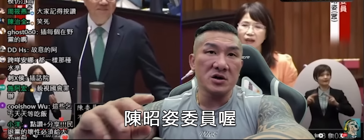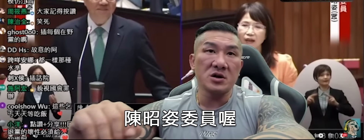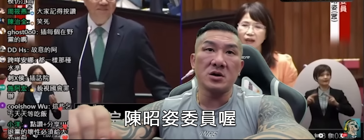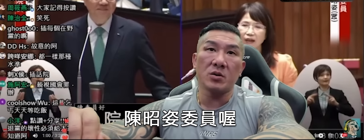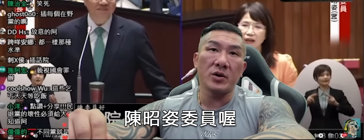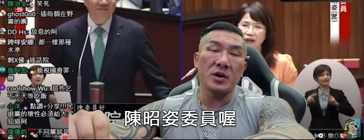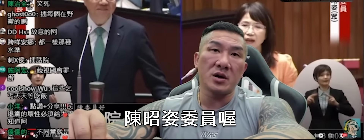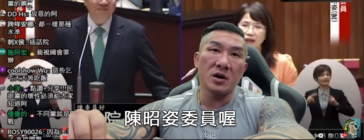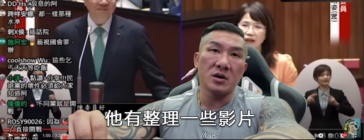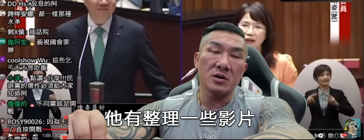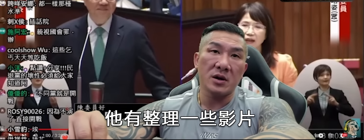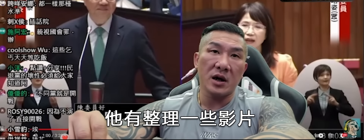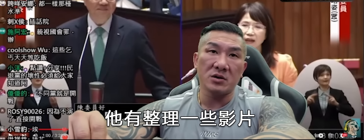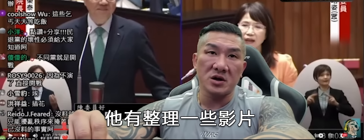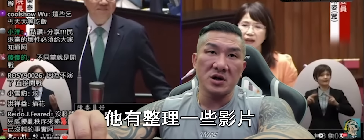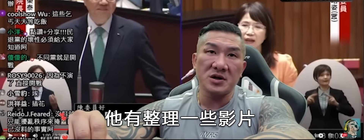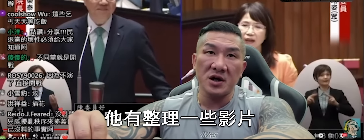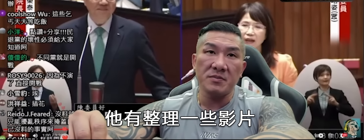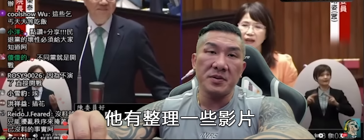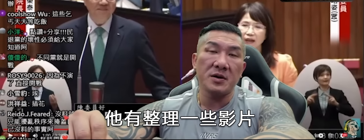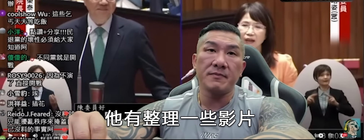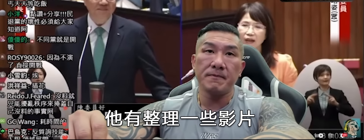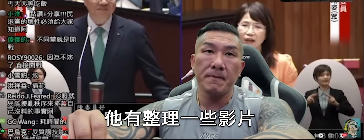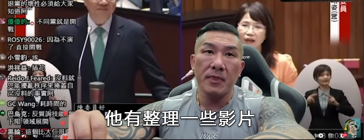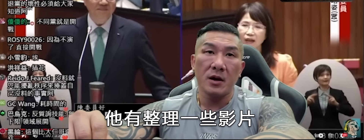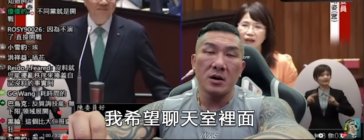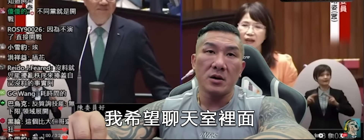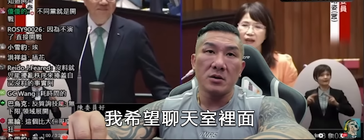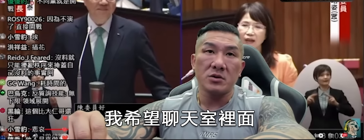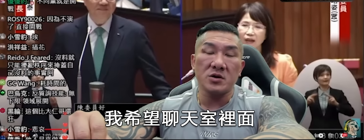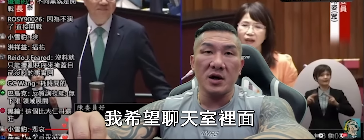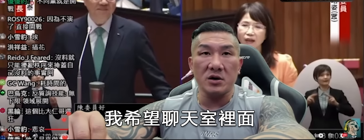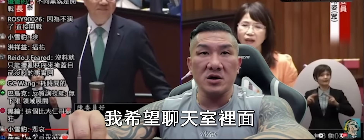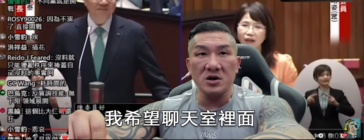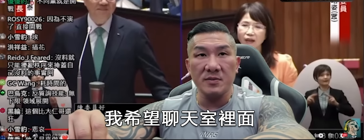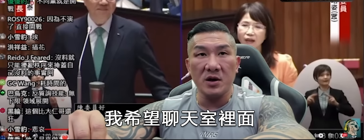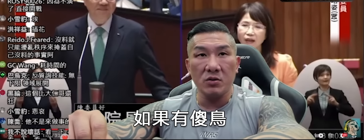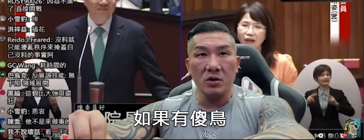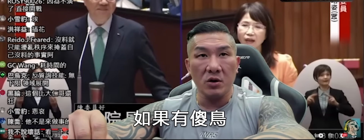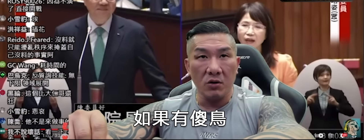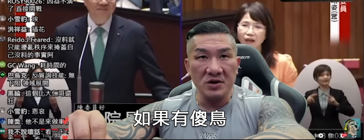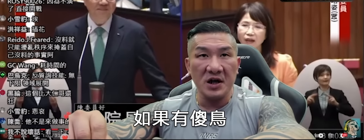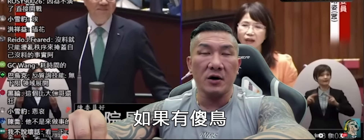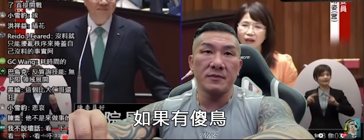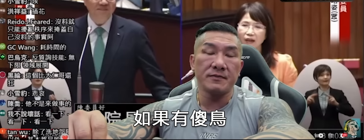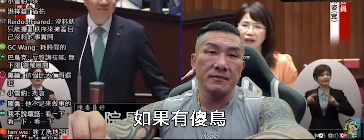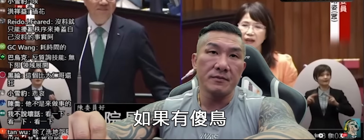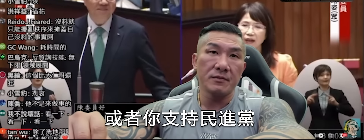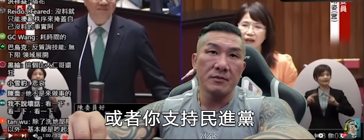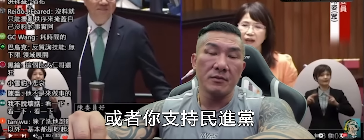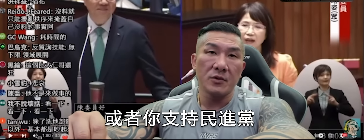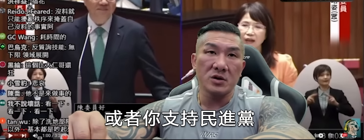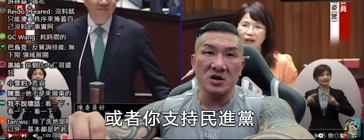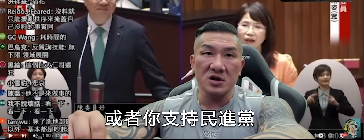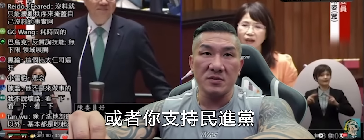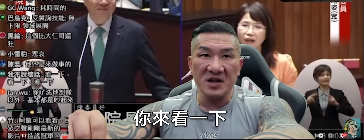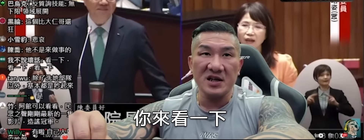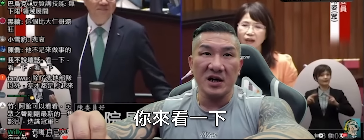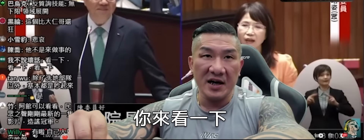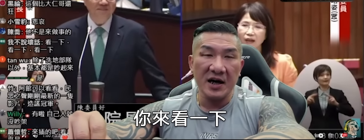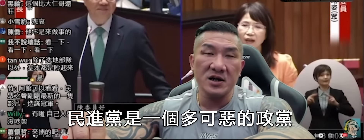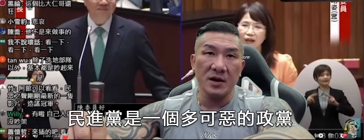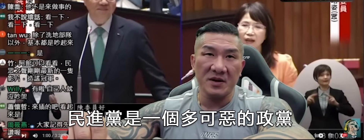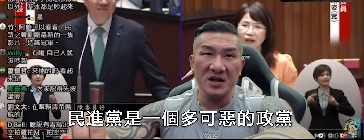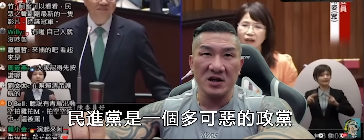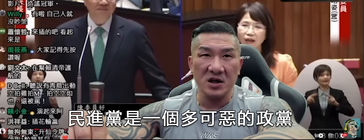陈道之委员哦，他有整理一些影片。我希望聊天室里面如果有拱教，或者你支持民进